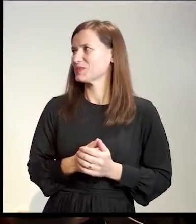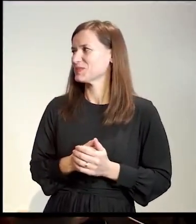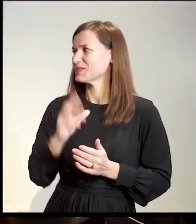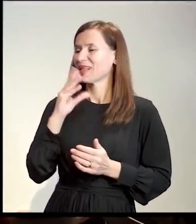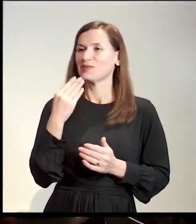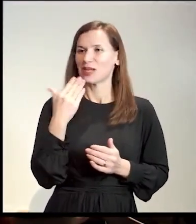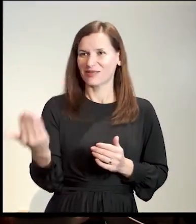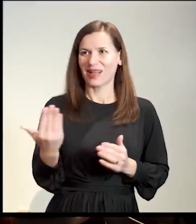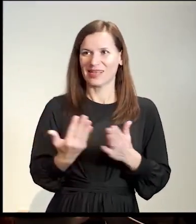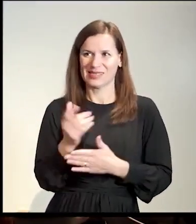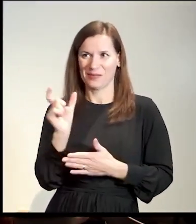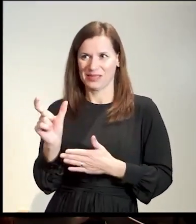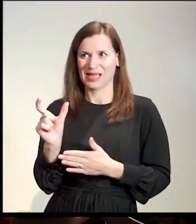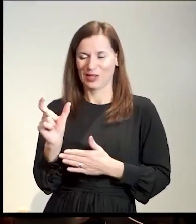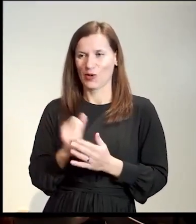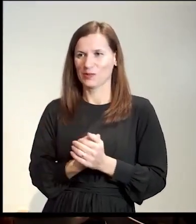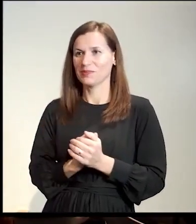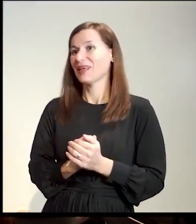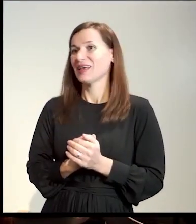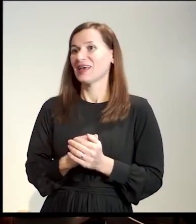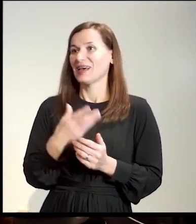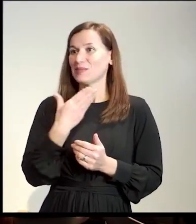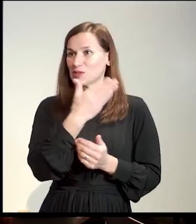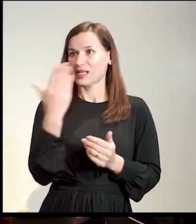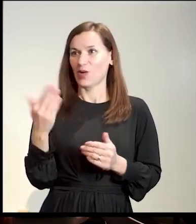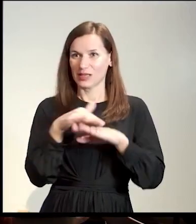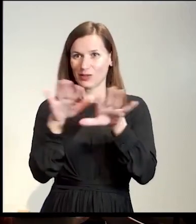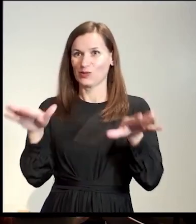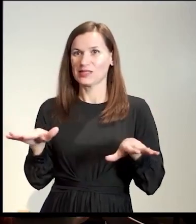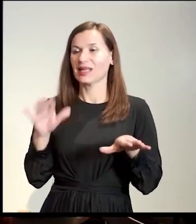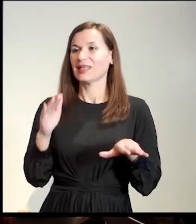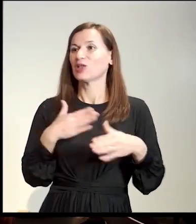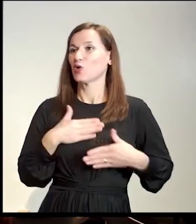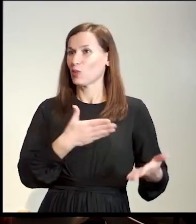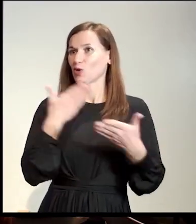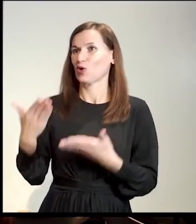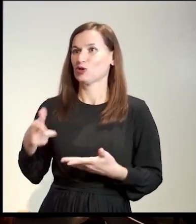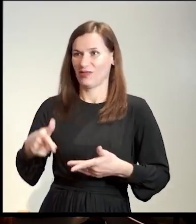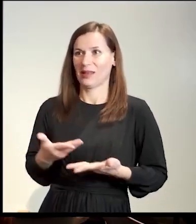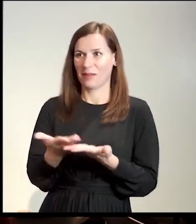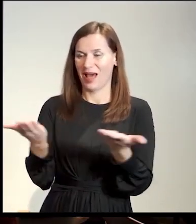Najlepša hvala za besedo dan, pozdravljeni vsi in dobrodošli v tem atriju.